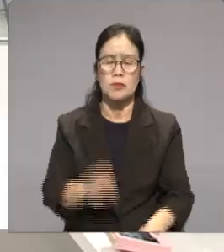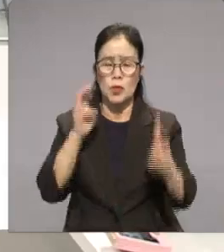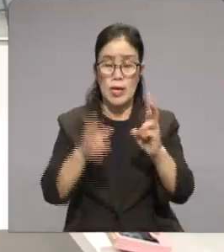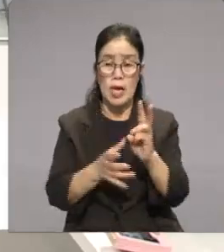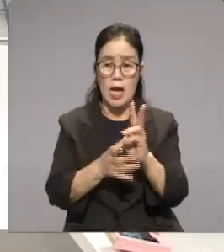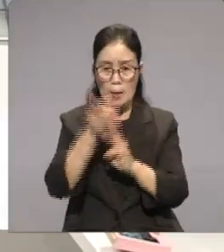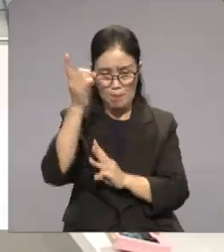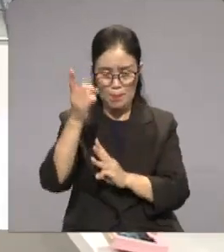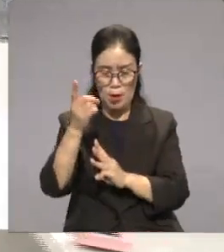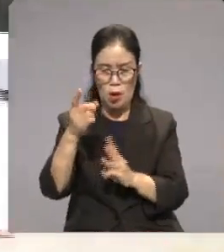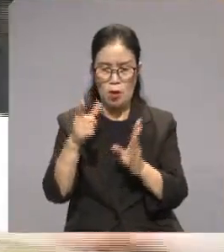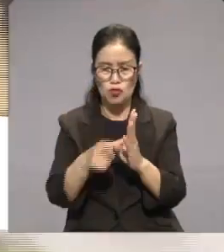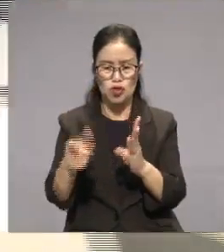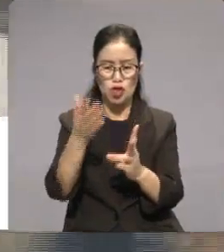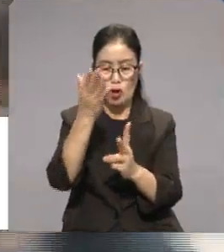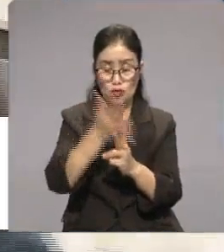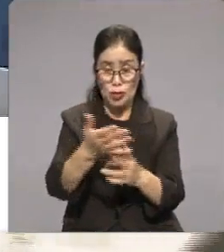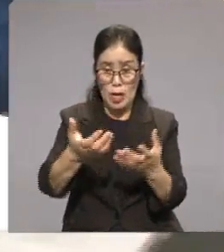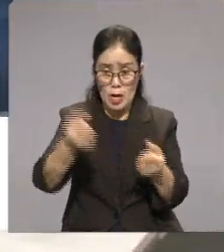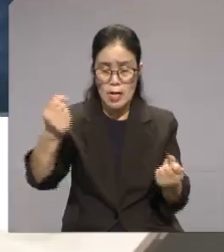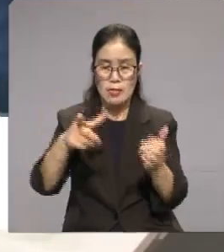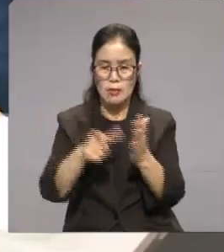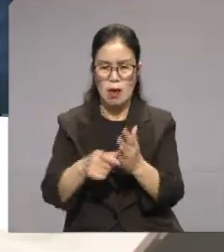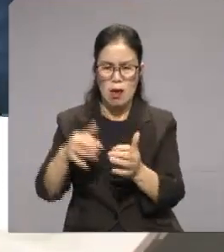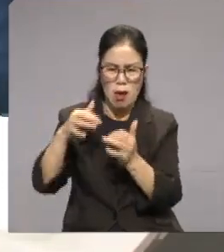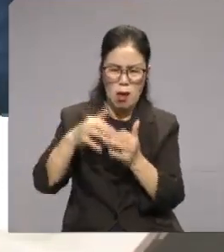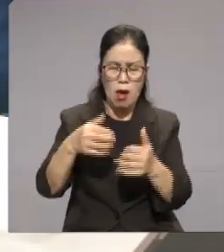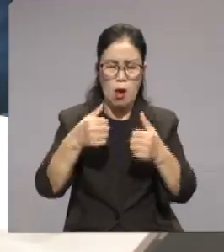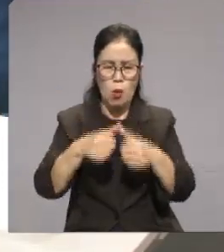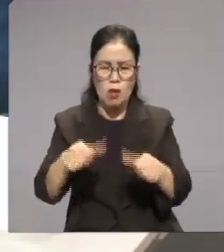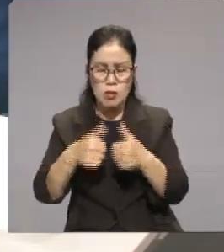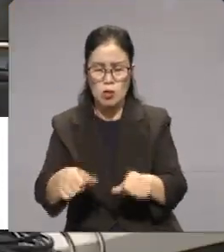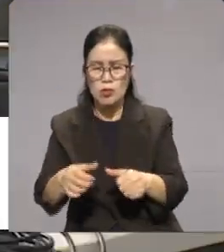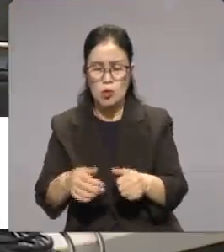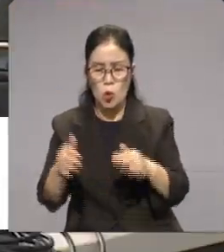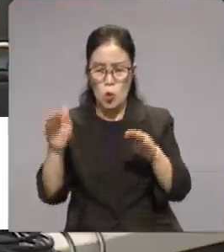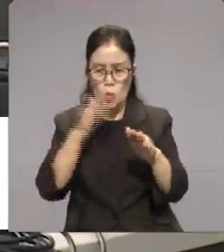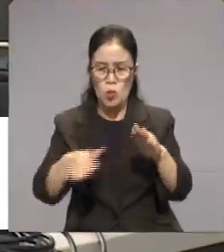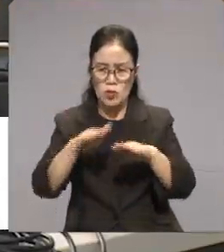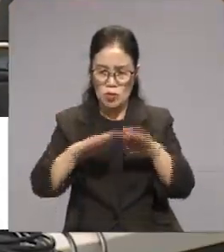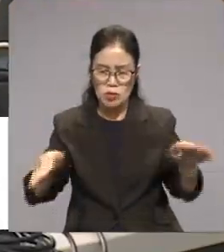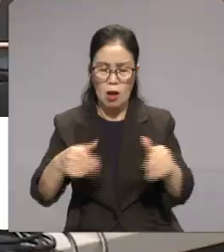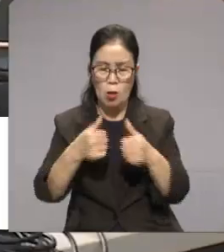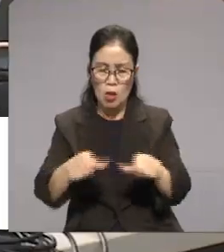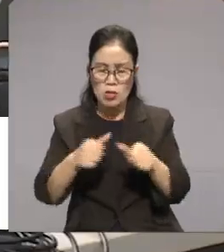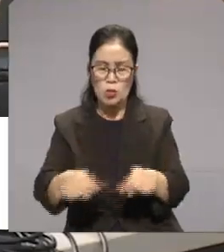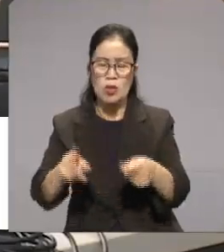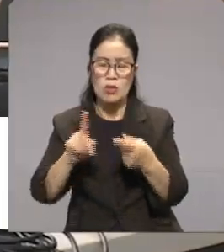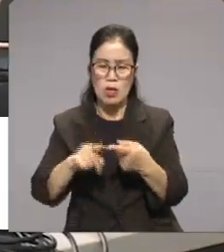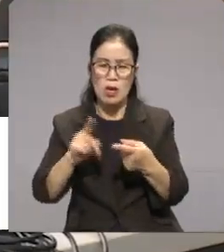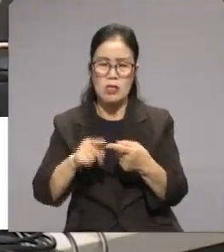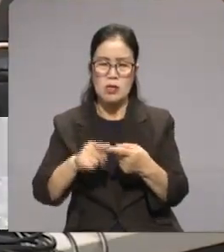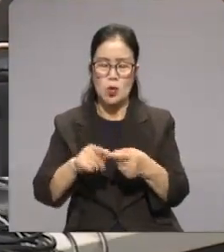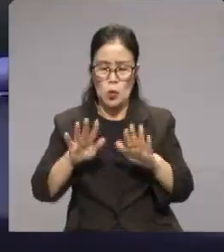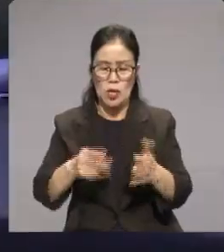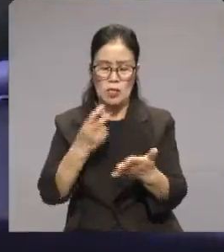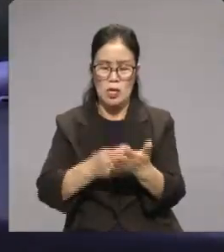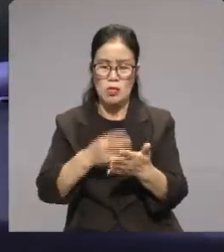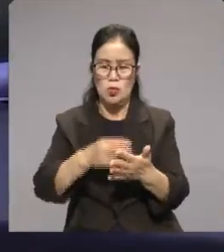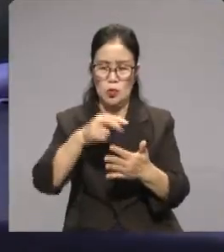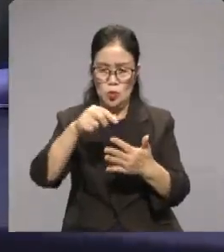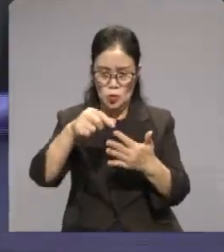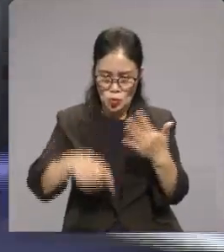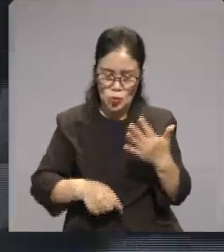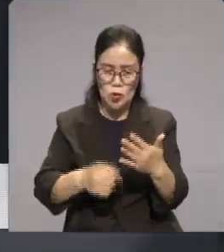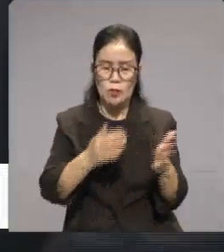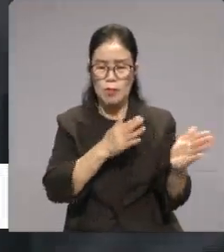합병, 물적 분할 과정에서 공정성 훼손으로 일반 주주들이 소외되는 것에 대해선 올해 안에 제도적 장치를